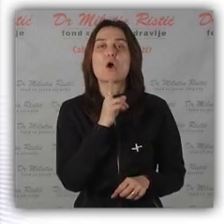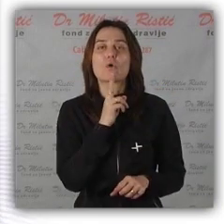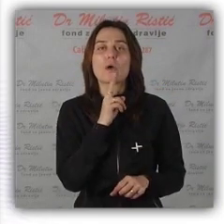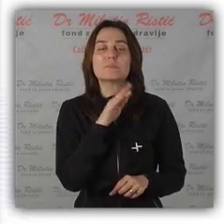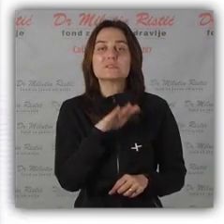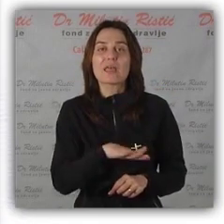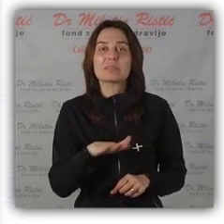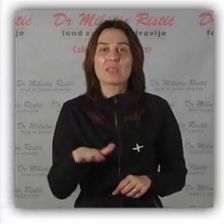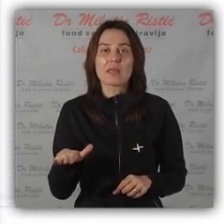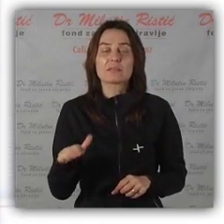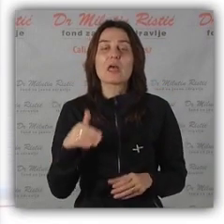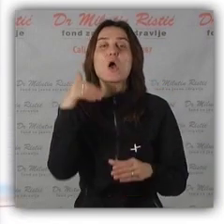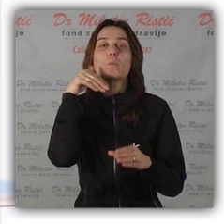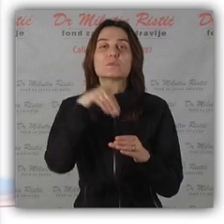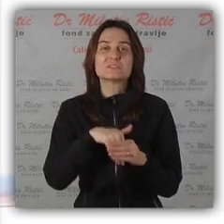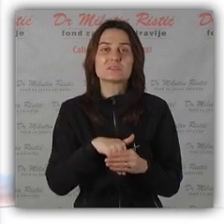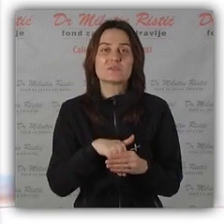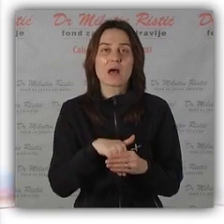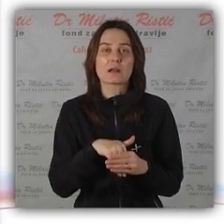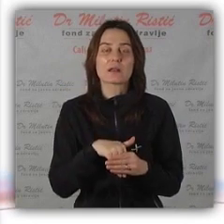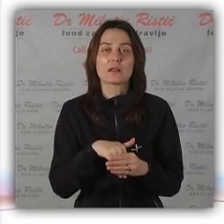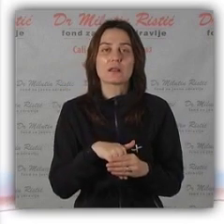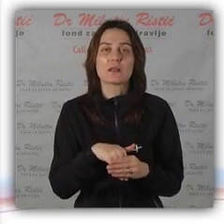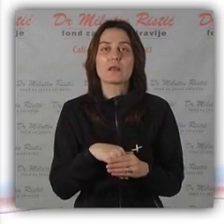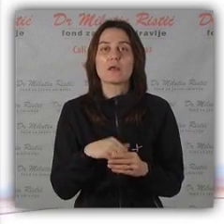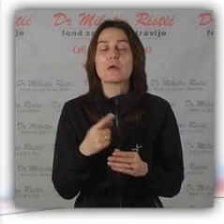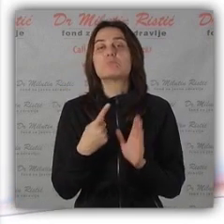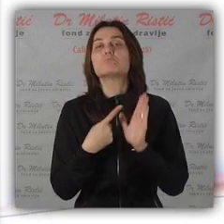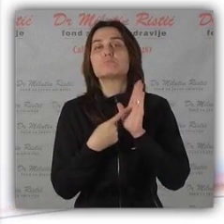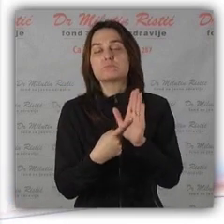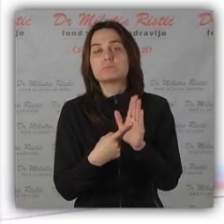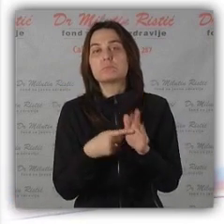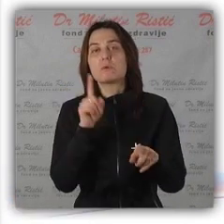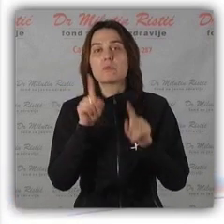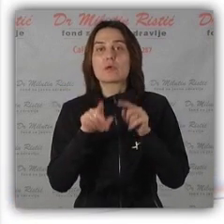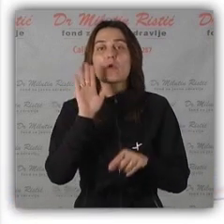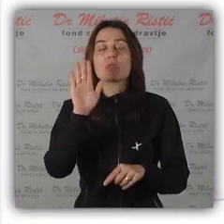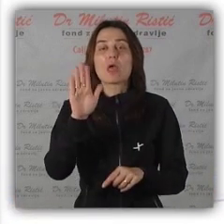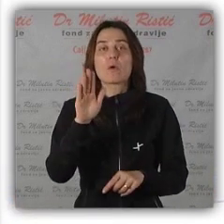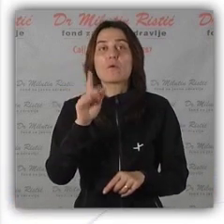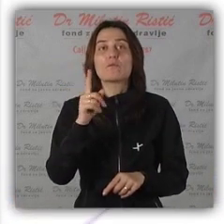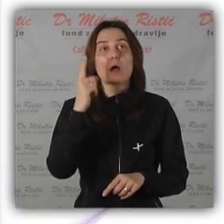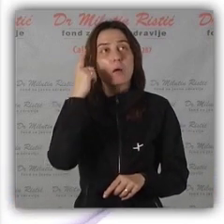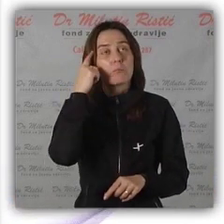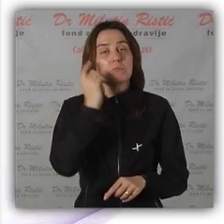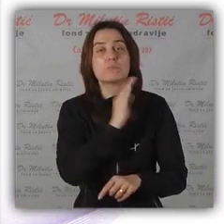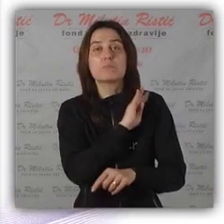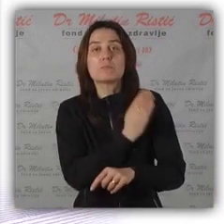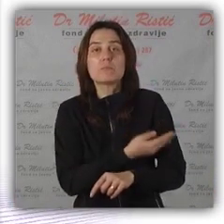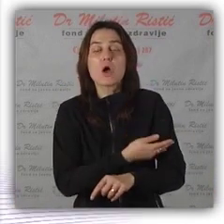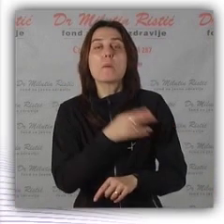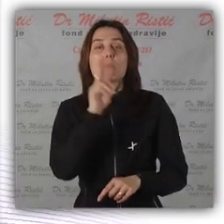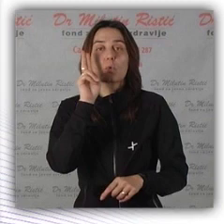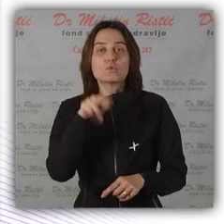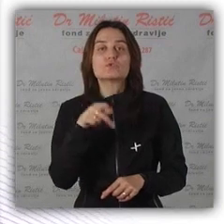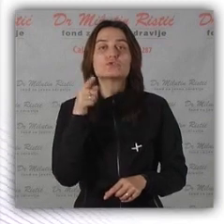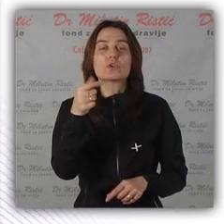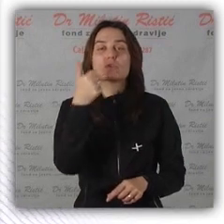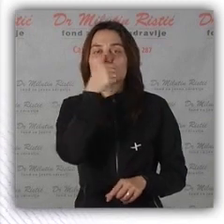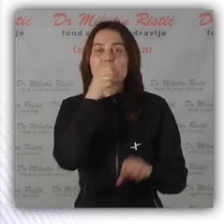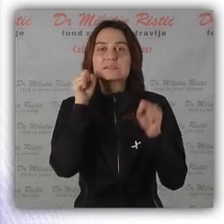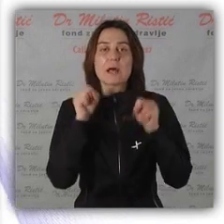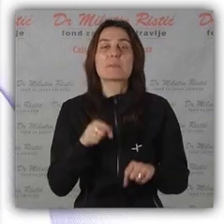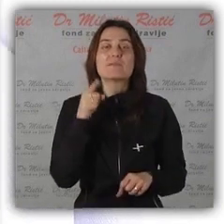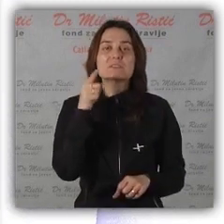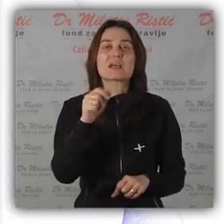postupak kojim se detetu u stvari predočavaju neki njegovi potencijali kao i mogućnosti